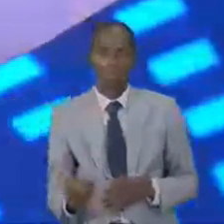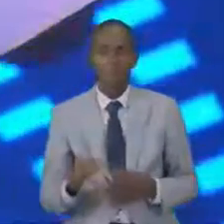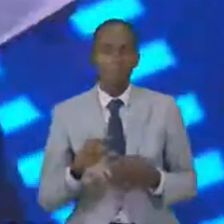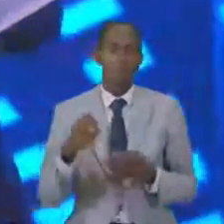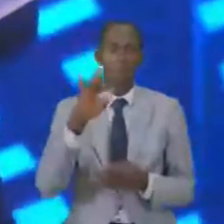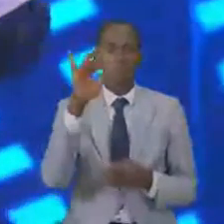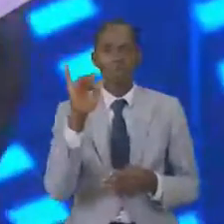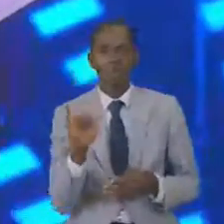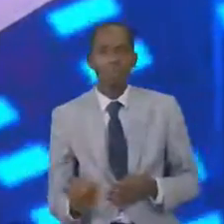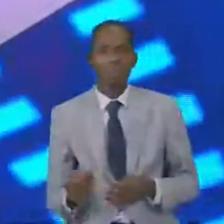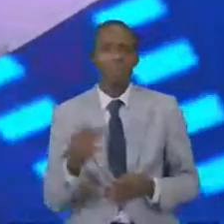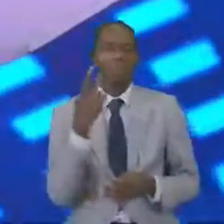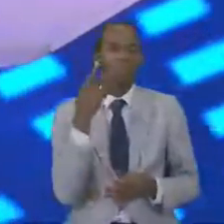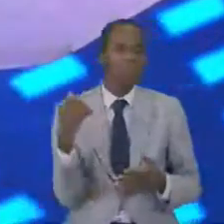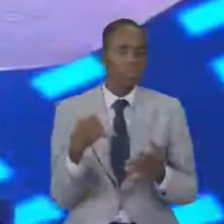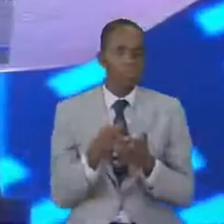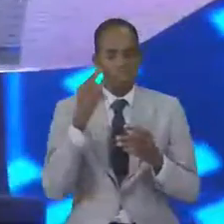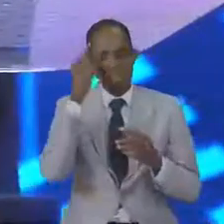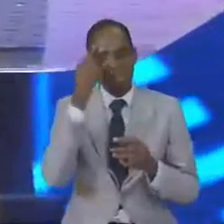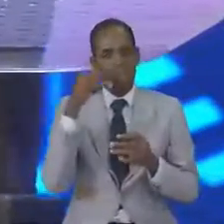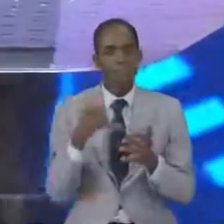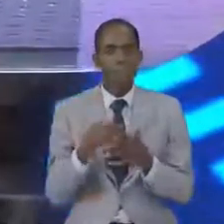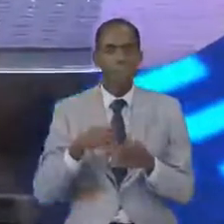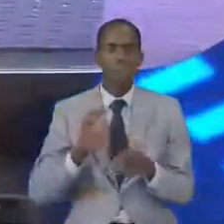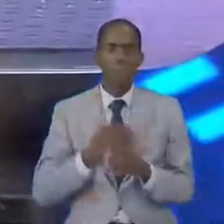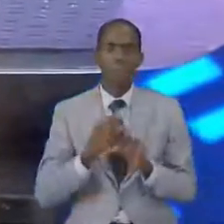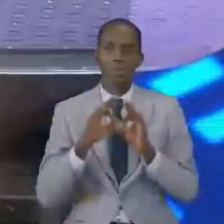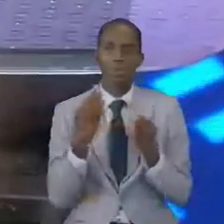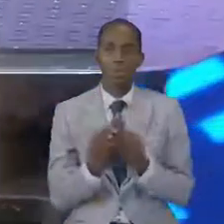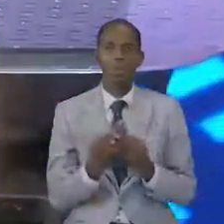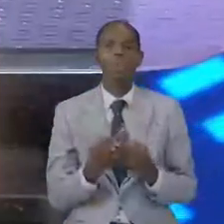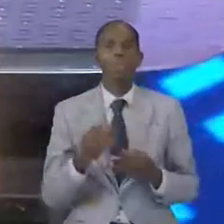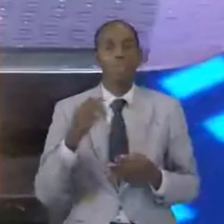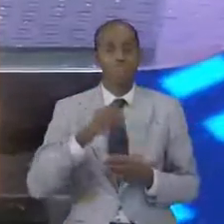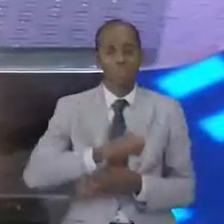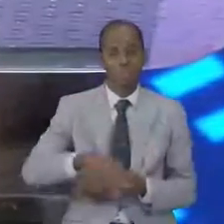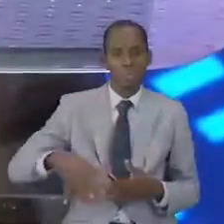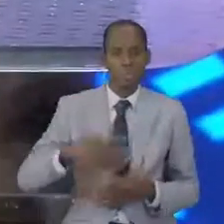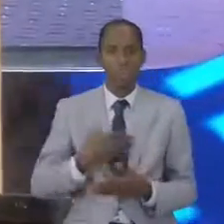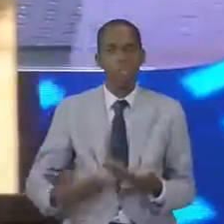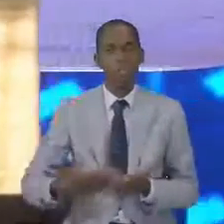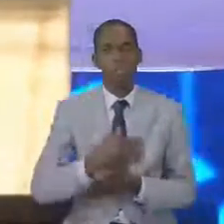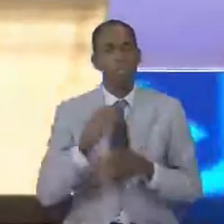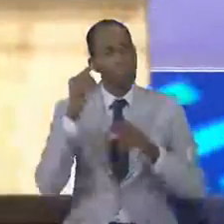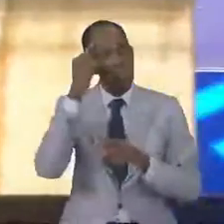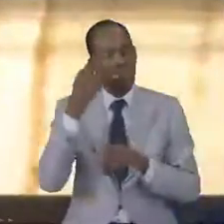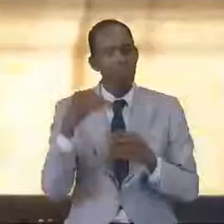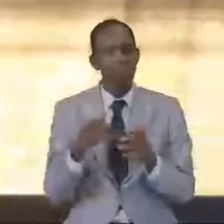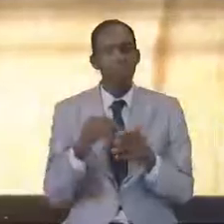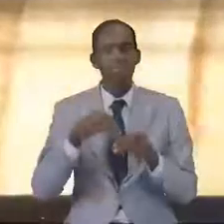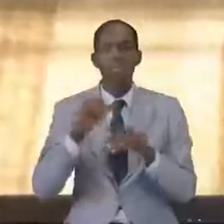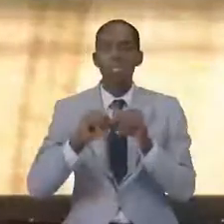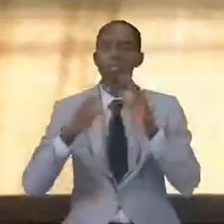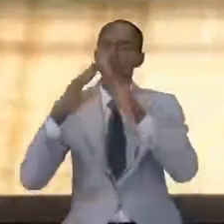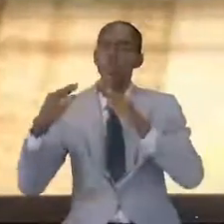spirituel se met et moissonner pensez à cela sur nous dans nos familles chemin émotionnel pensez à cela au plan commun